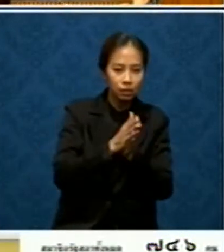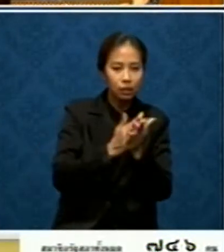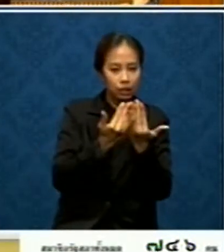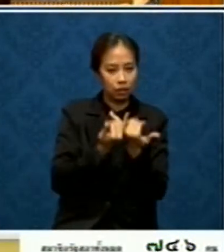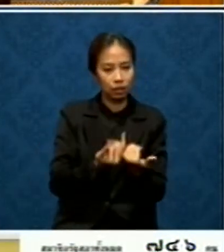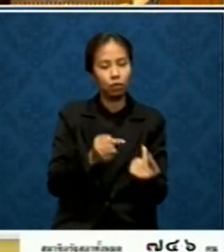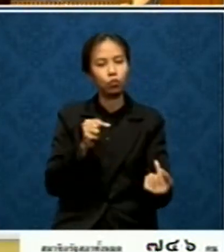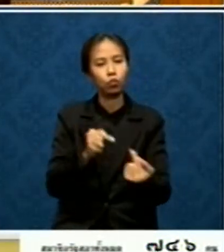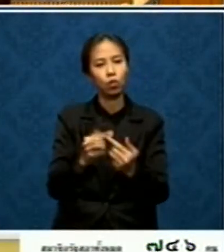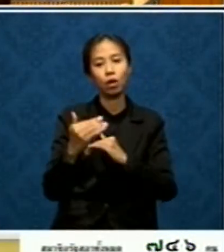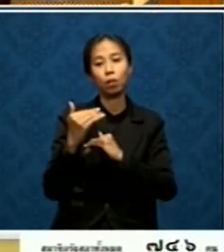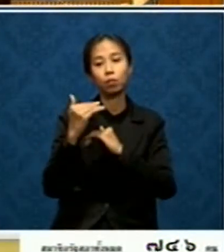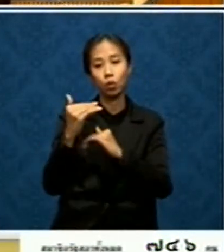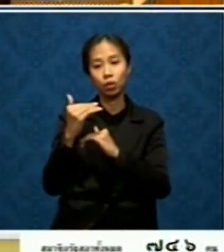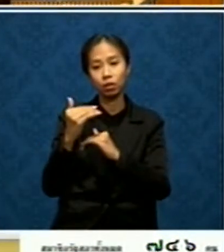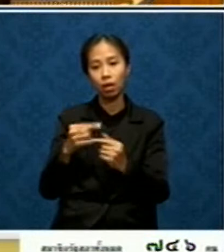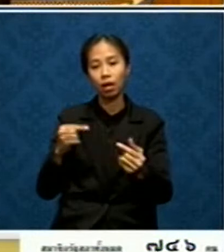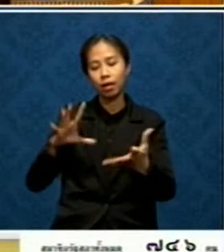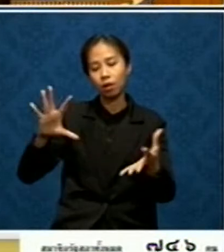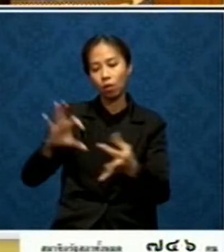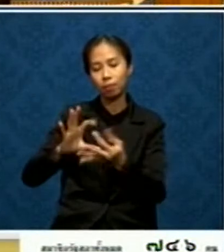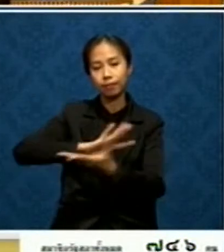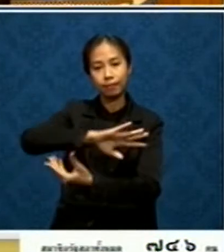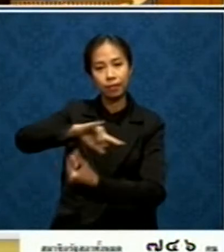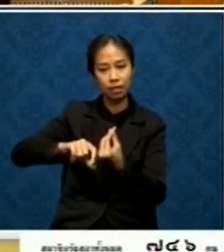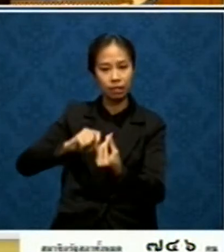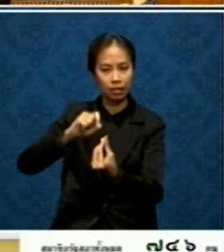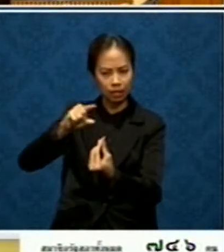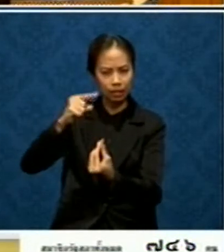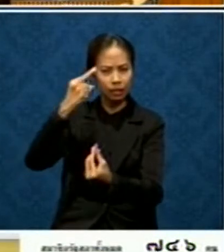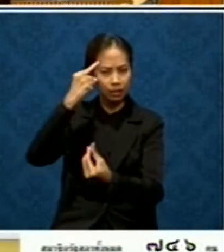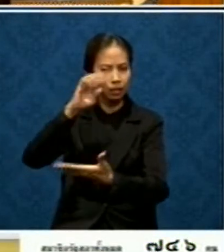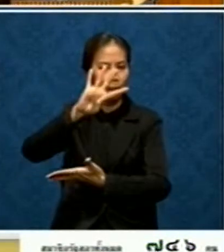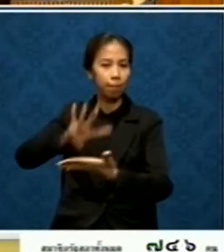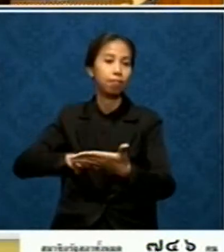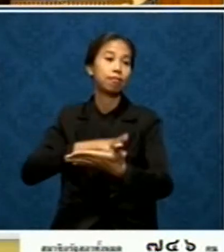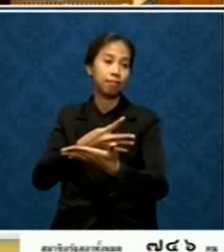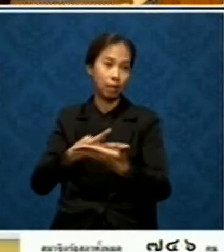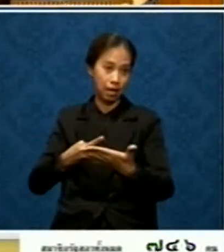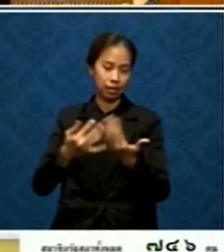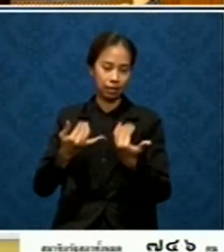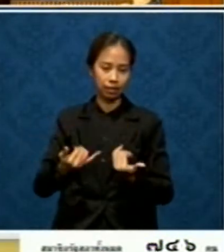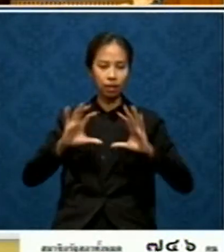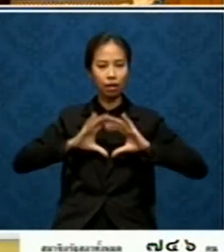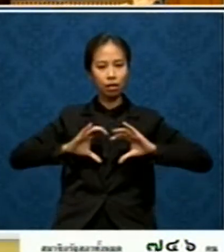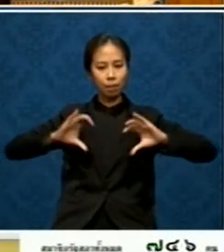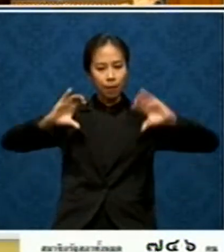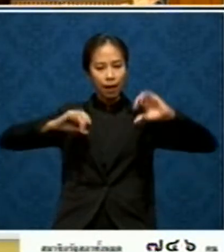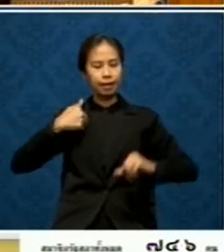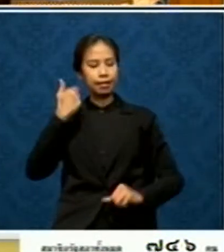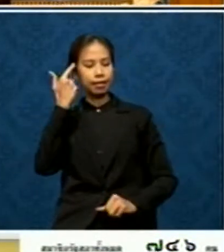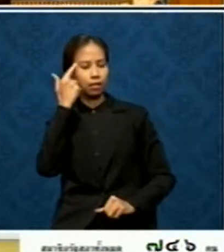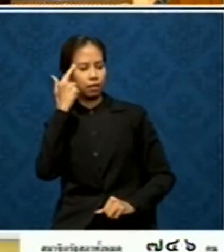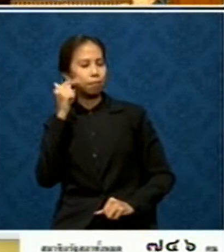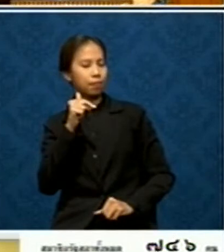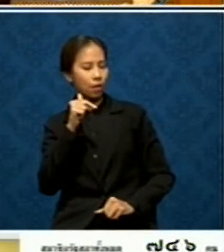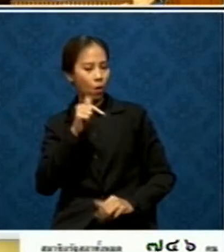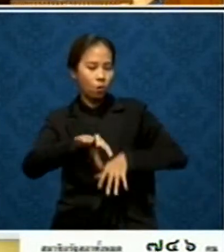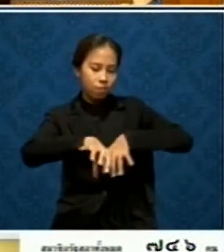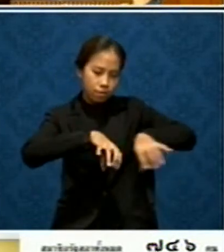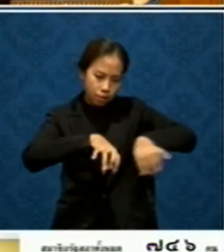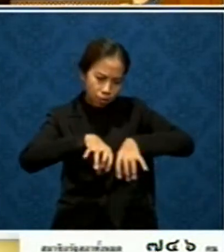ำหนดภูมิทัศน์ทางเศรษฐกิจที่รัฐบาลจะต้องกำหนดทิศทางในการพัฒนาจุดแข็งของประเทศ